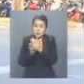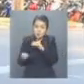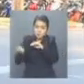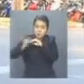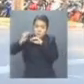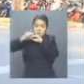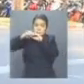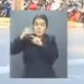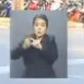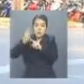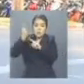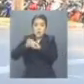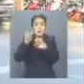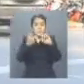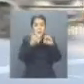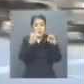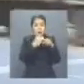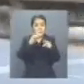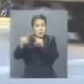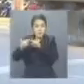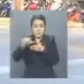ดปัญหาเกี่ยวกับเรื่องของ